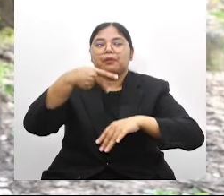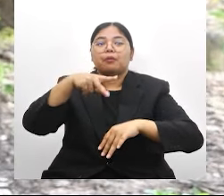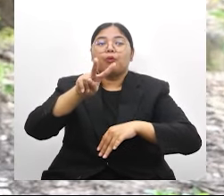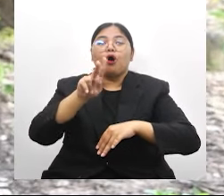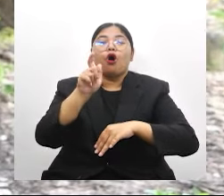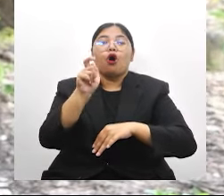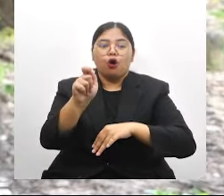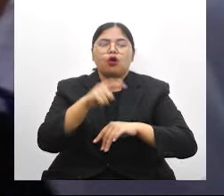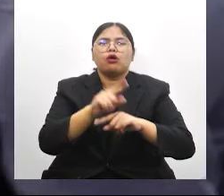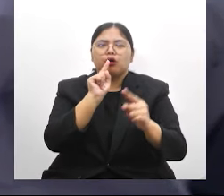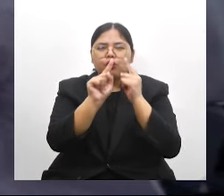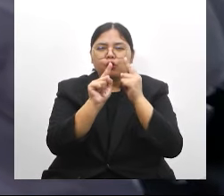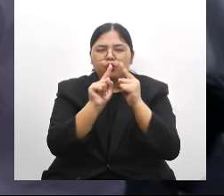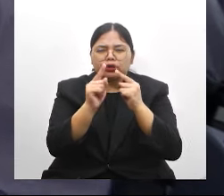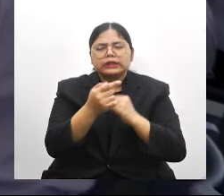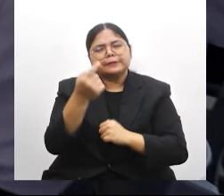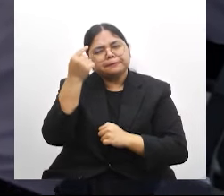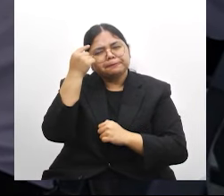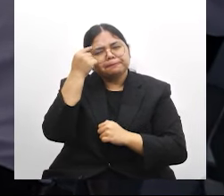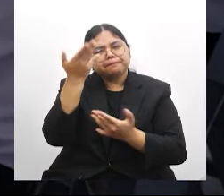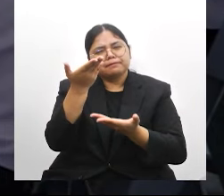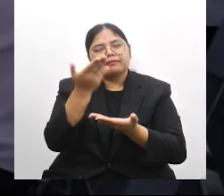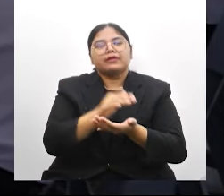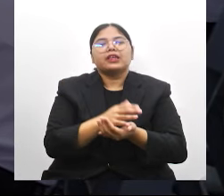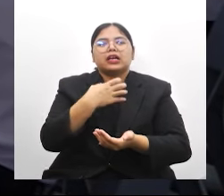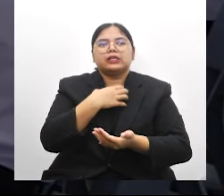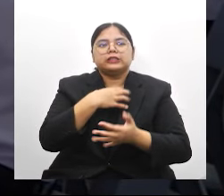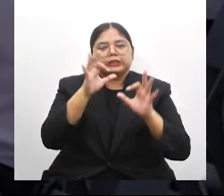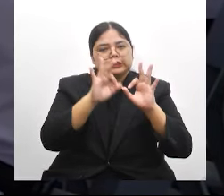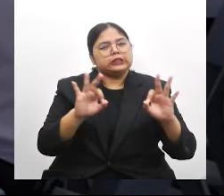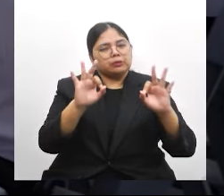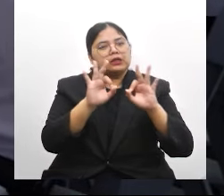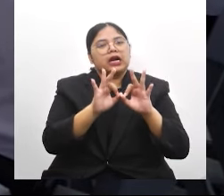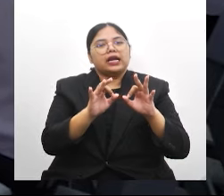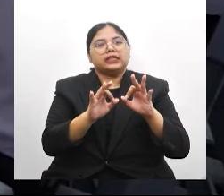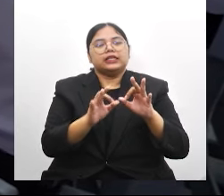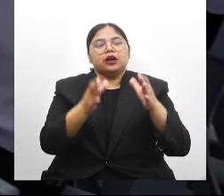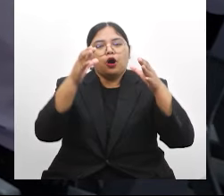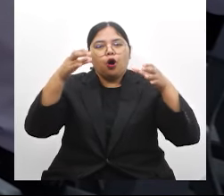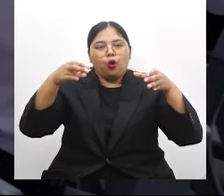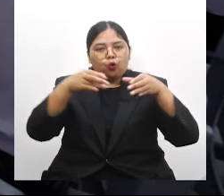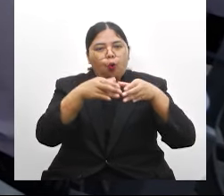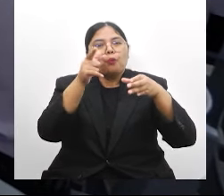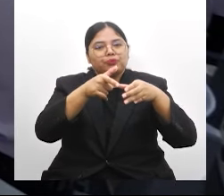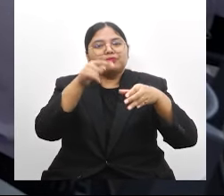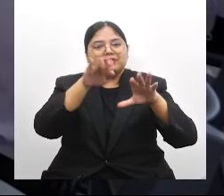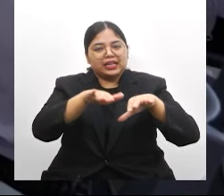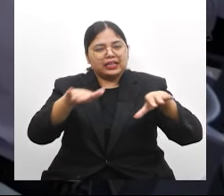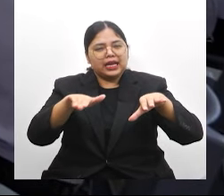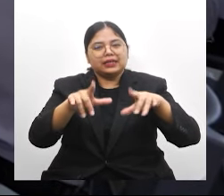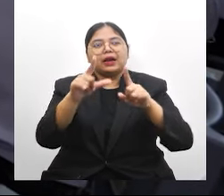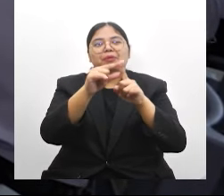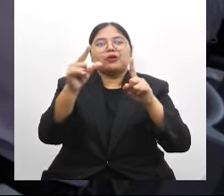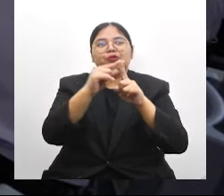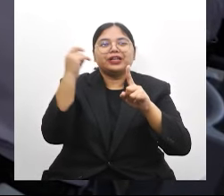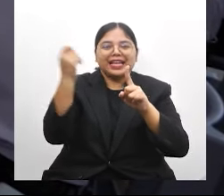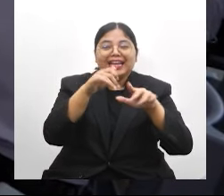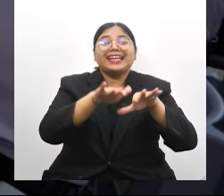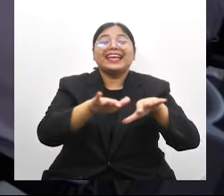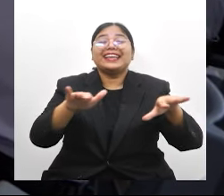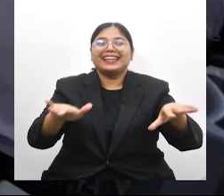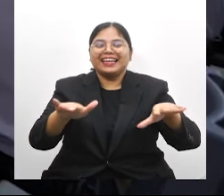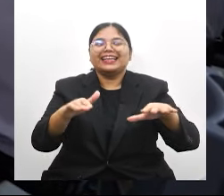กรรมการร่วมกันว่าเรามีความจำเป็นจะต้องผลิตบุบุคลากรเพื่อเป็นมัคเทศน้อยแล้วก็เพื่อ